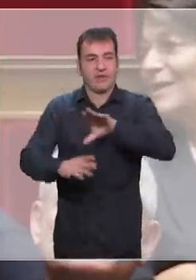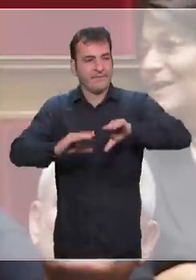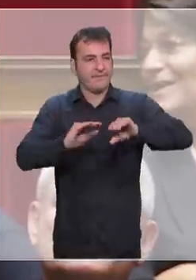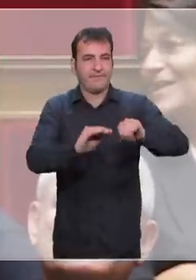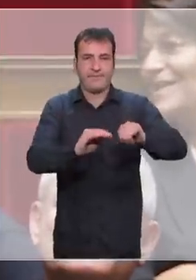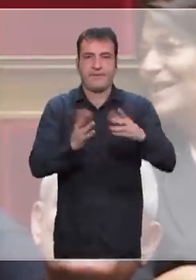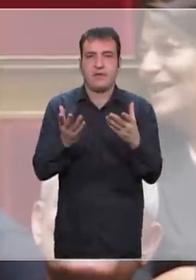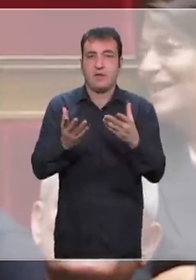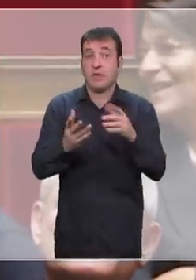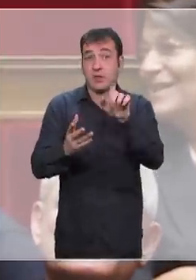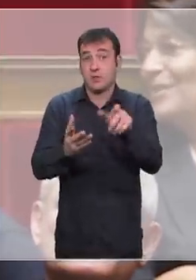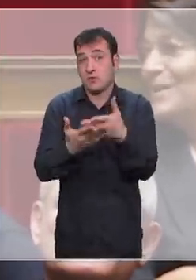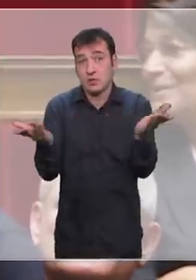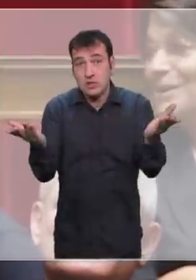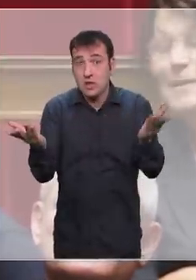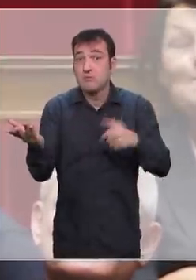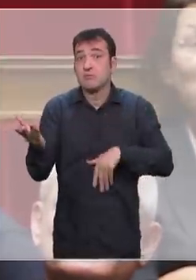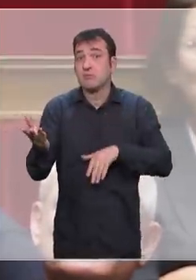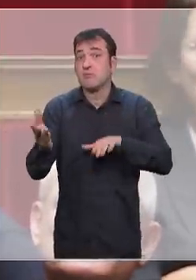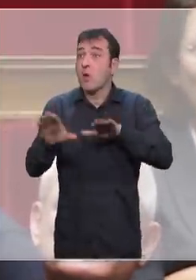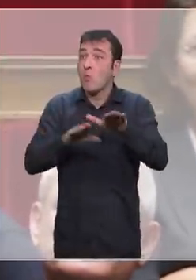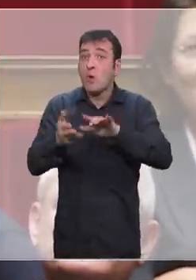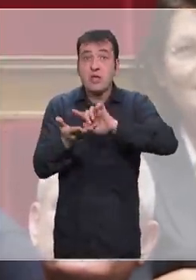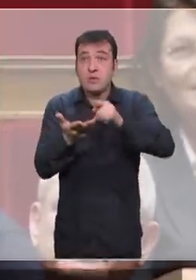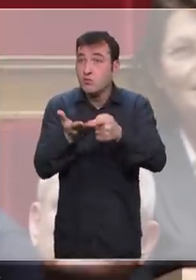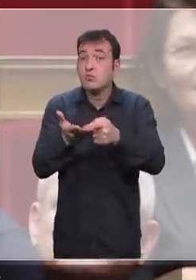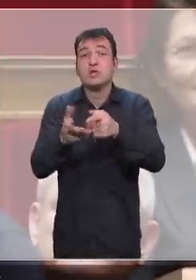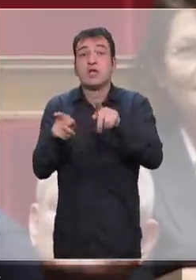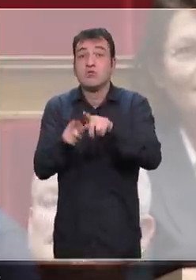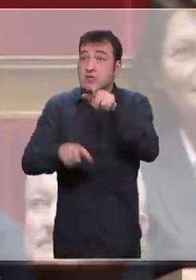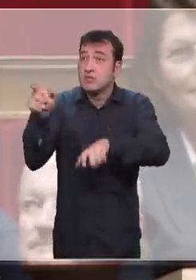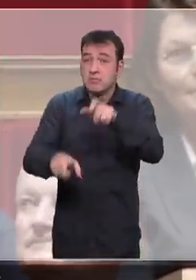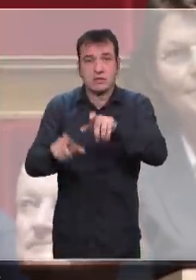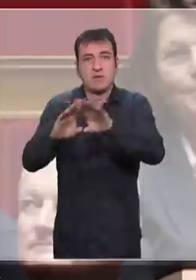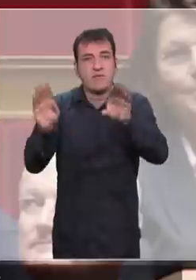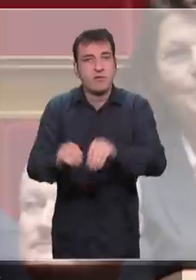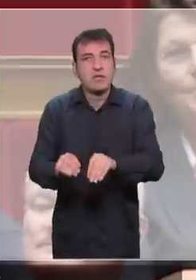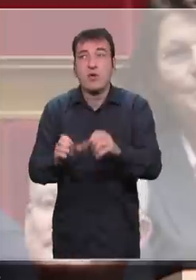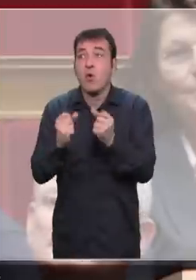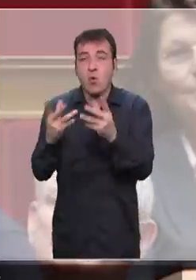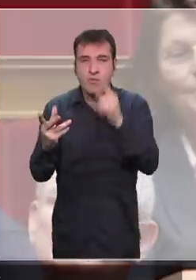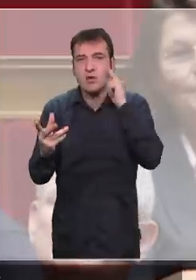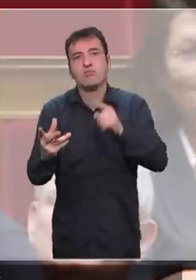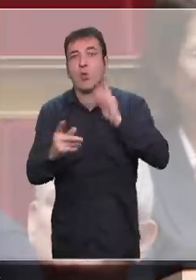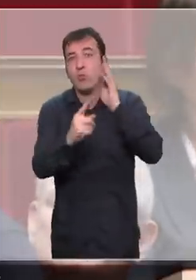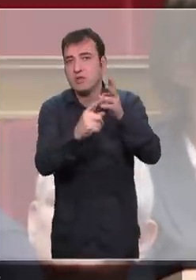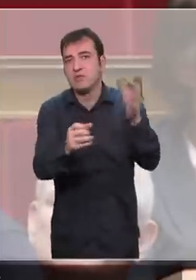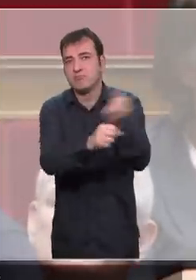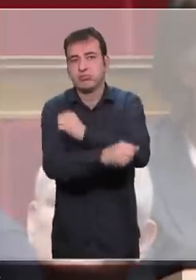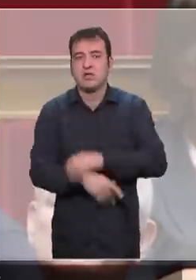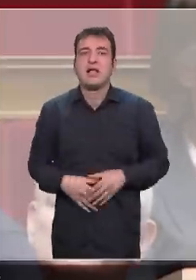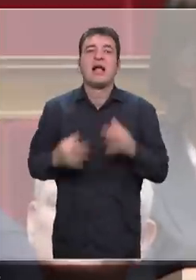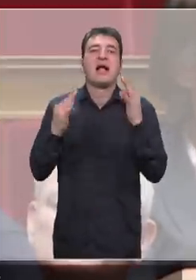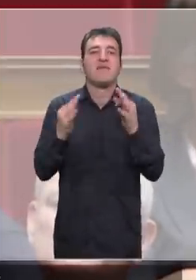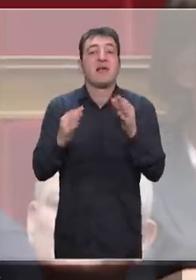Ministre, quels moyens et quelles ressources humaines pourraient être alloués à ces agences pour remplir cette mission. Concernant l'objet de ces formations, vous avez annoncé, je vous